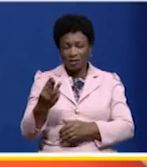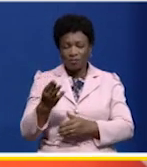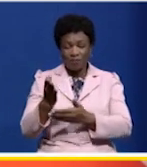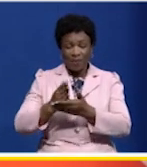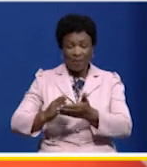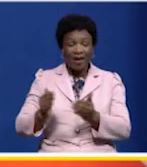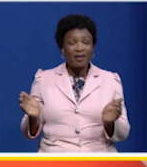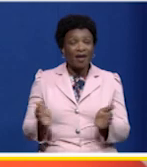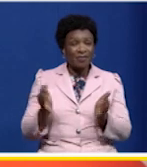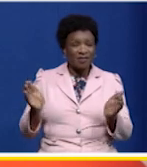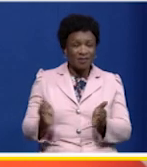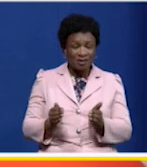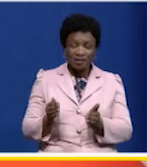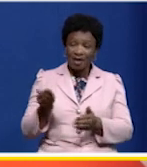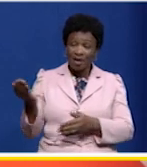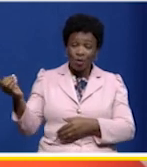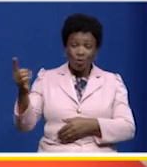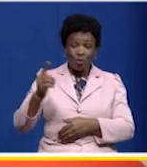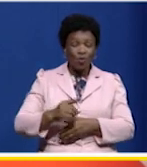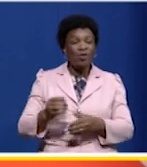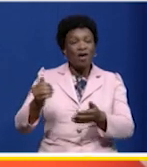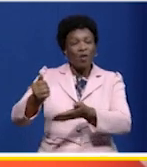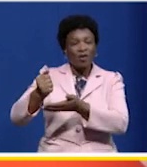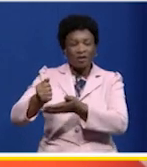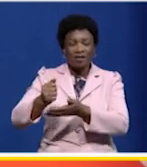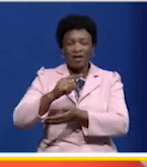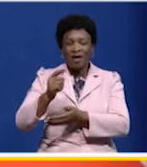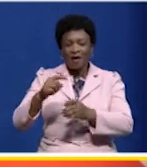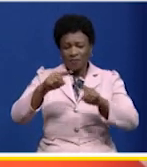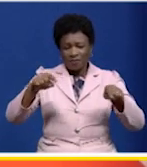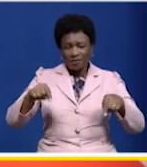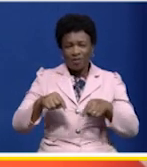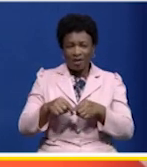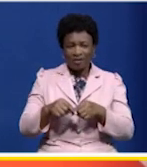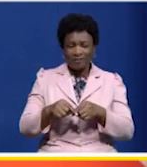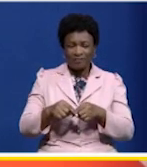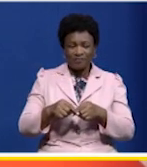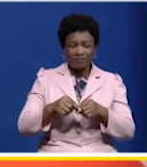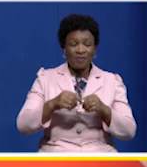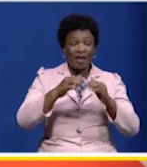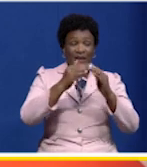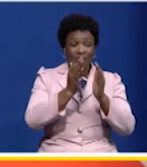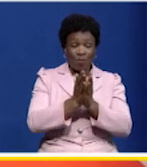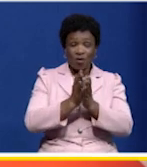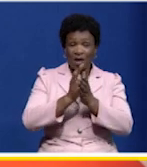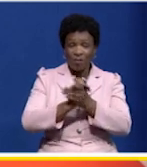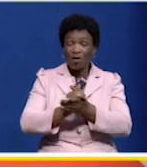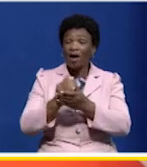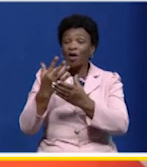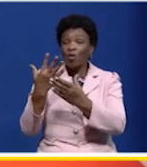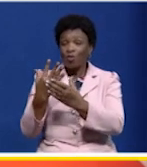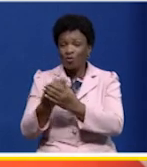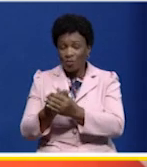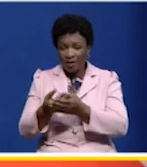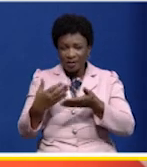ajili ya kuha wan diaspora kuja kuw visi lakini kwa upe wa jhu ya muan kwa u jumla sasa